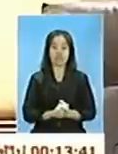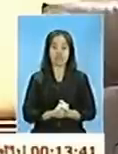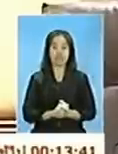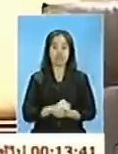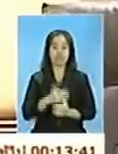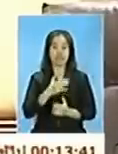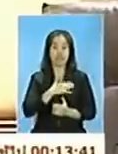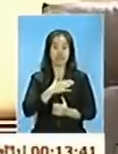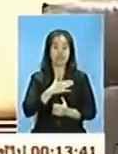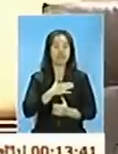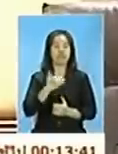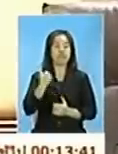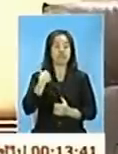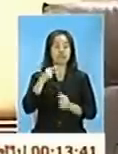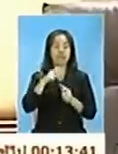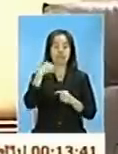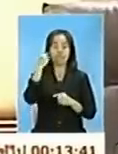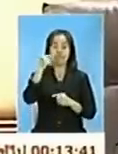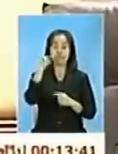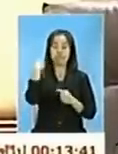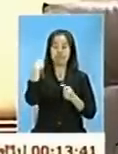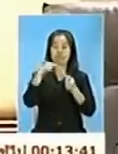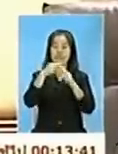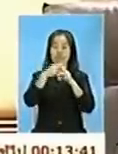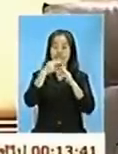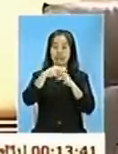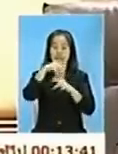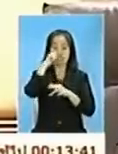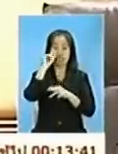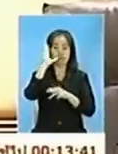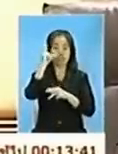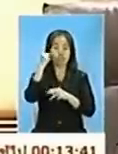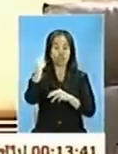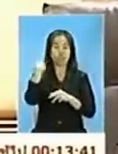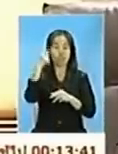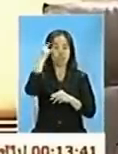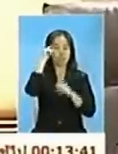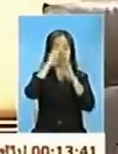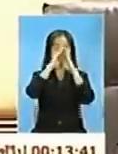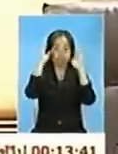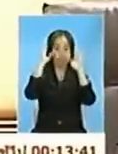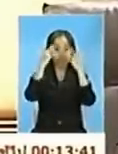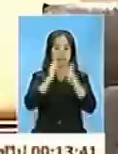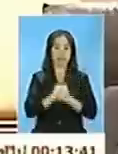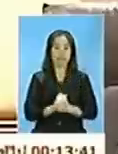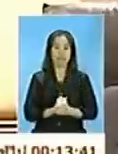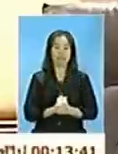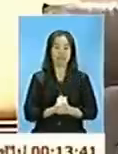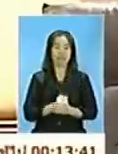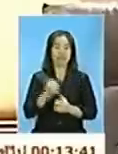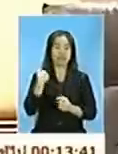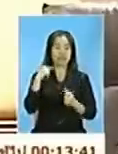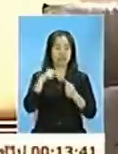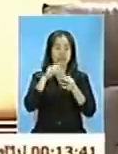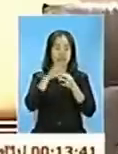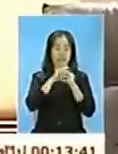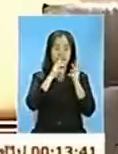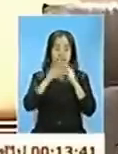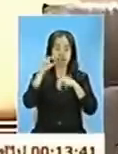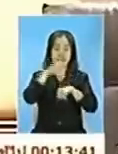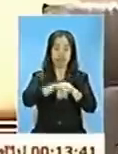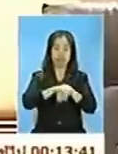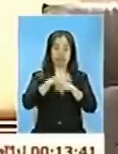คุณชูวิทย์ไม่มีความรู้ไม่มีความรู้จริงๆฮะว่าจับยาเสพติดทำไมยิ่